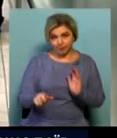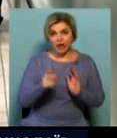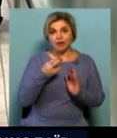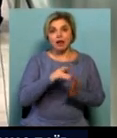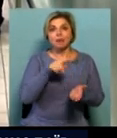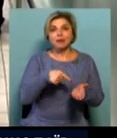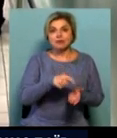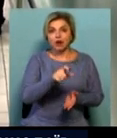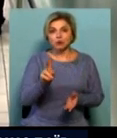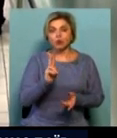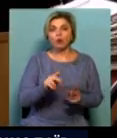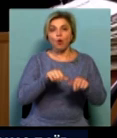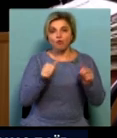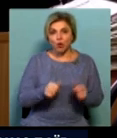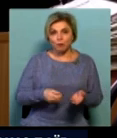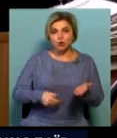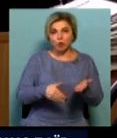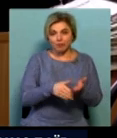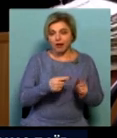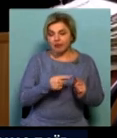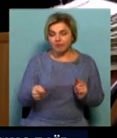містян, котрі оформили субсидію на період